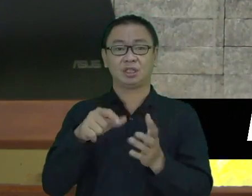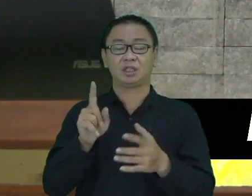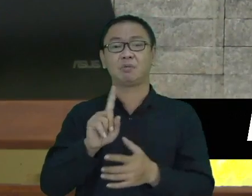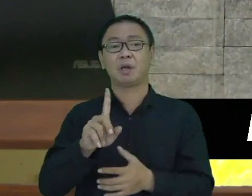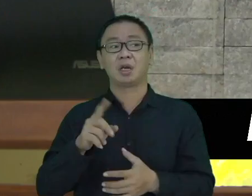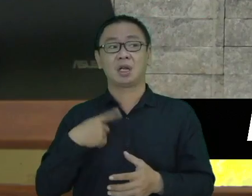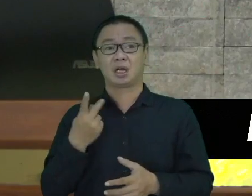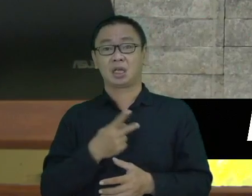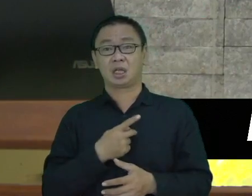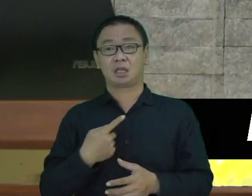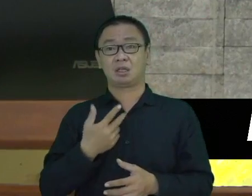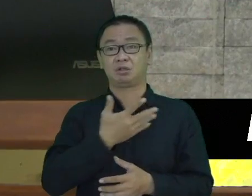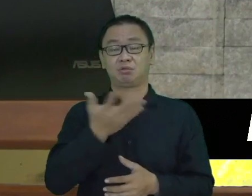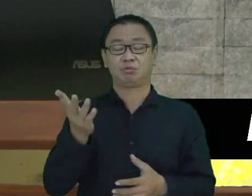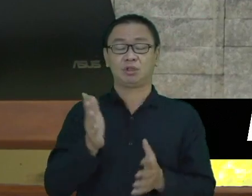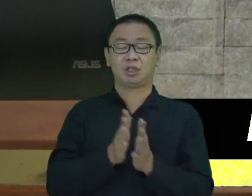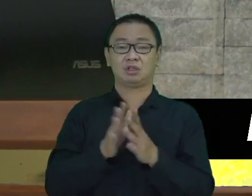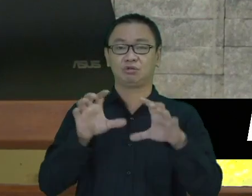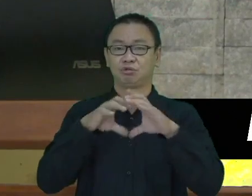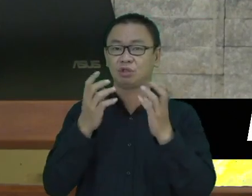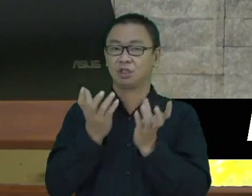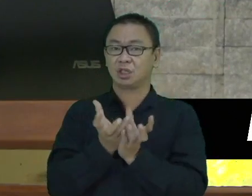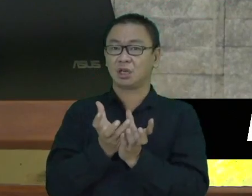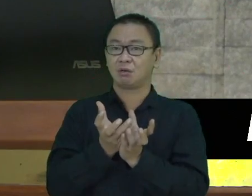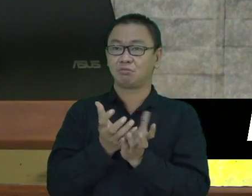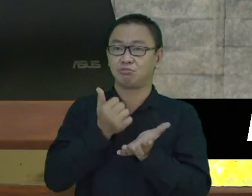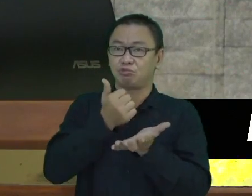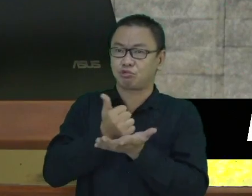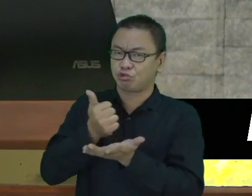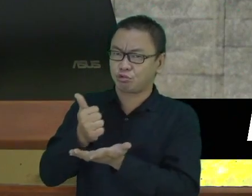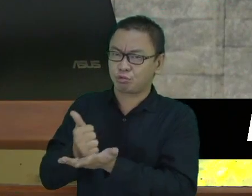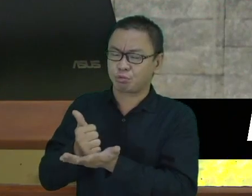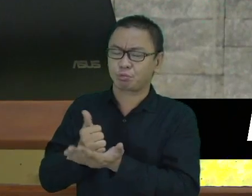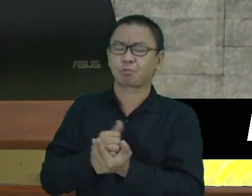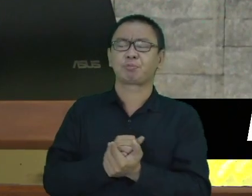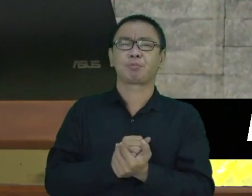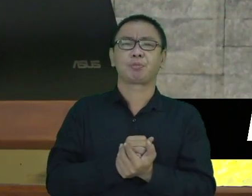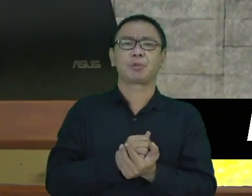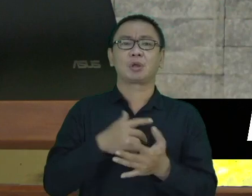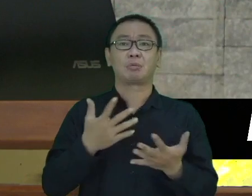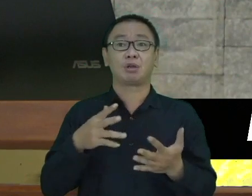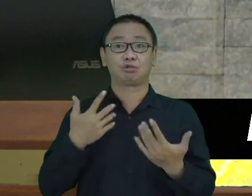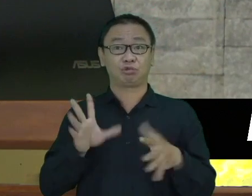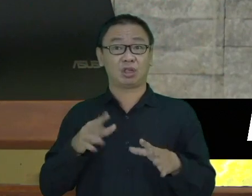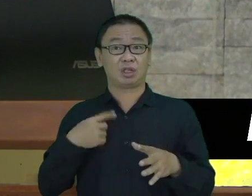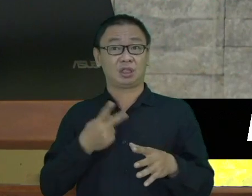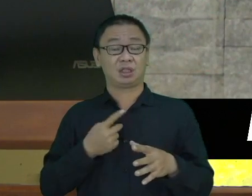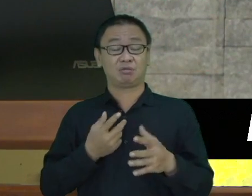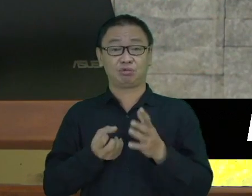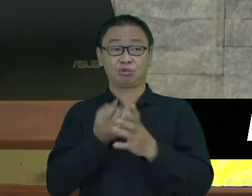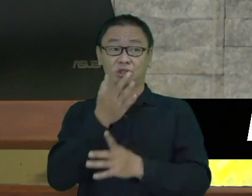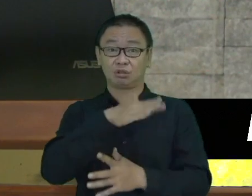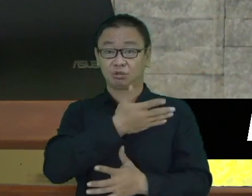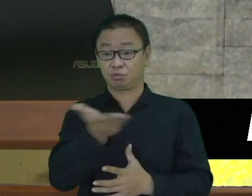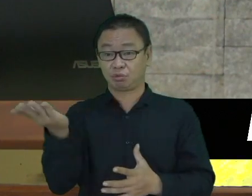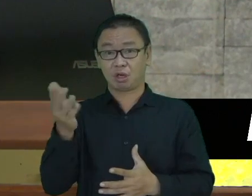semua dan dunia membutuhkannya. Dan apakah kita sudah mewujudkan kesemuanya itu?